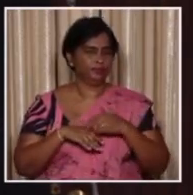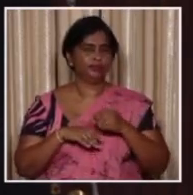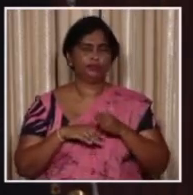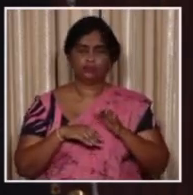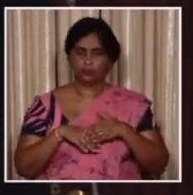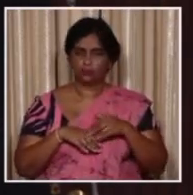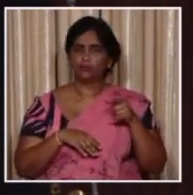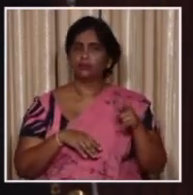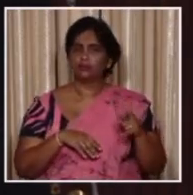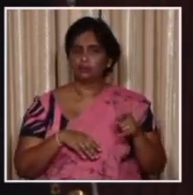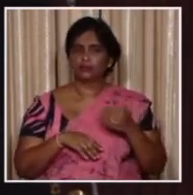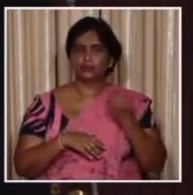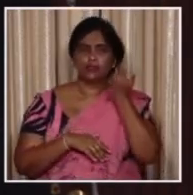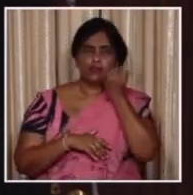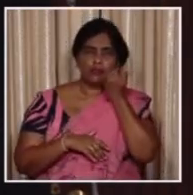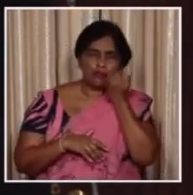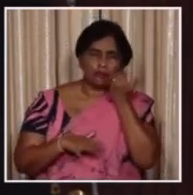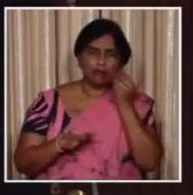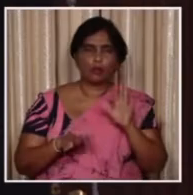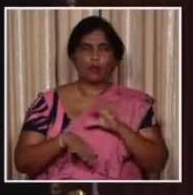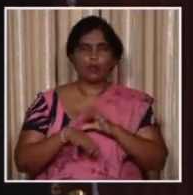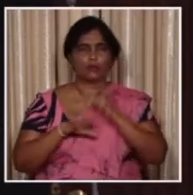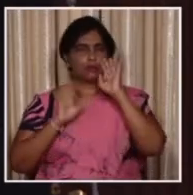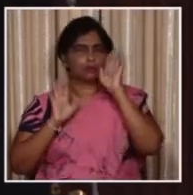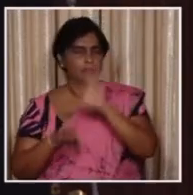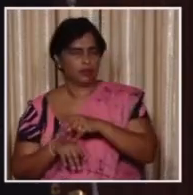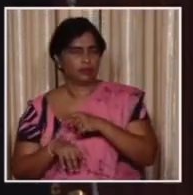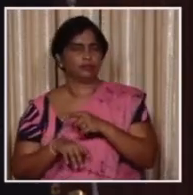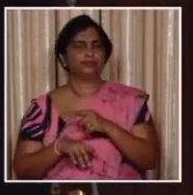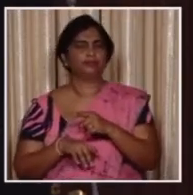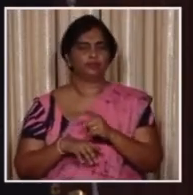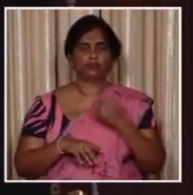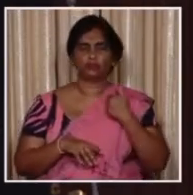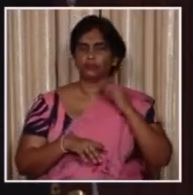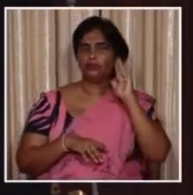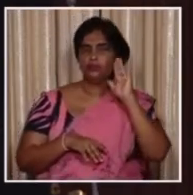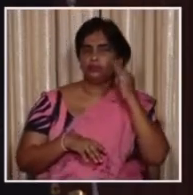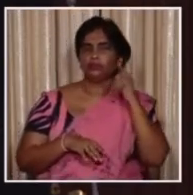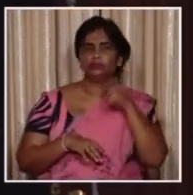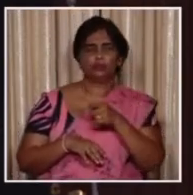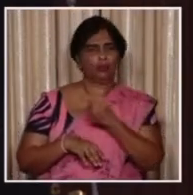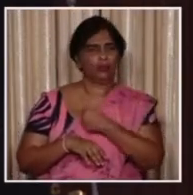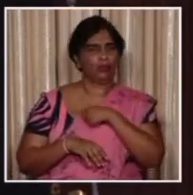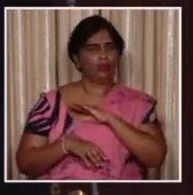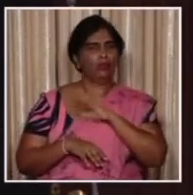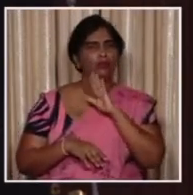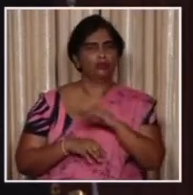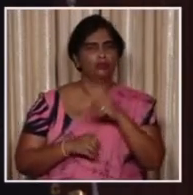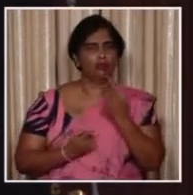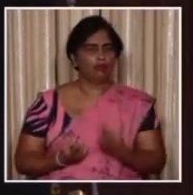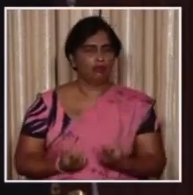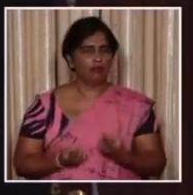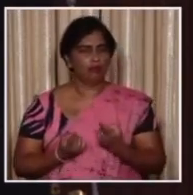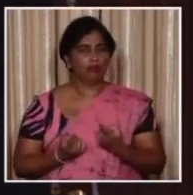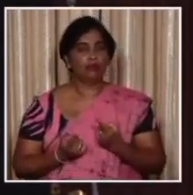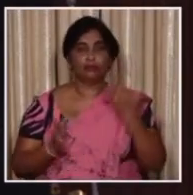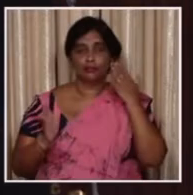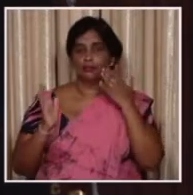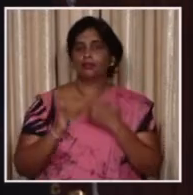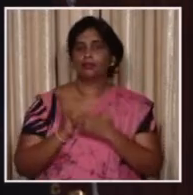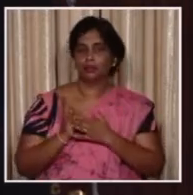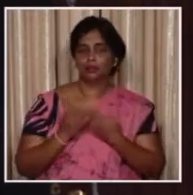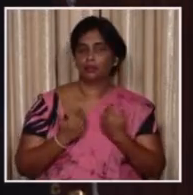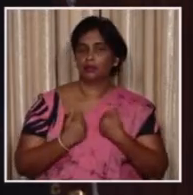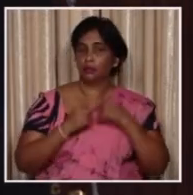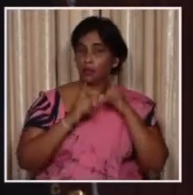සාමාන්‍ය ගිලන්නුවාට පස්සේ, රෝහල් ගත වුවාට පස්සේ සුවිශේෂී උන්වහන්සේලාගේ අවශ්‍යතාවයන් වෙනුවෙන්